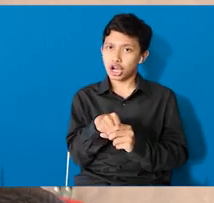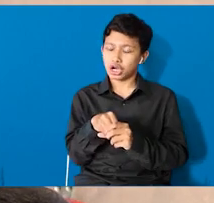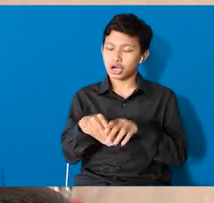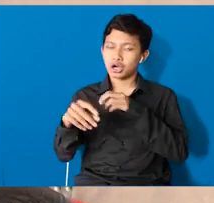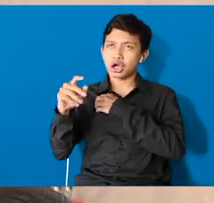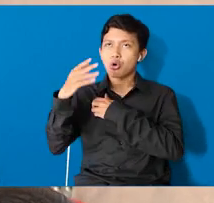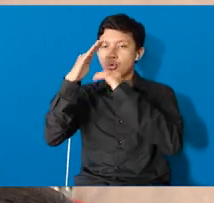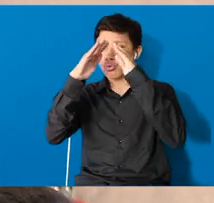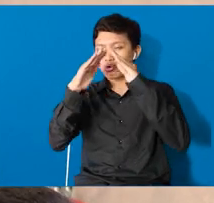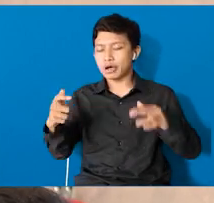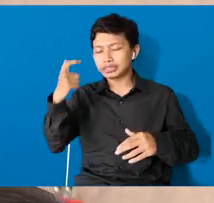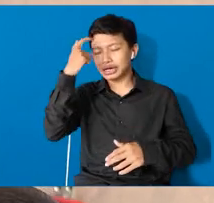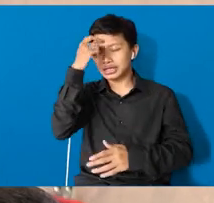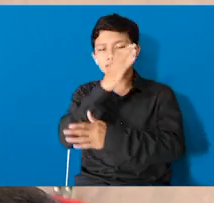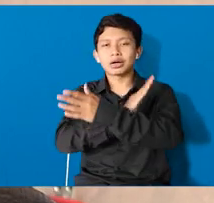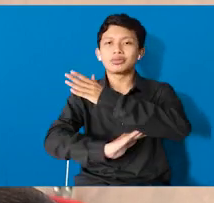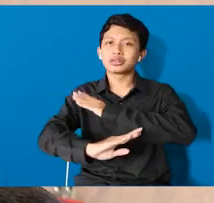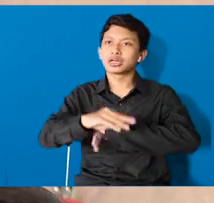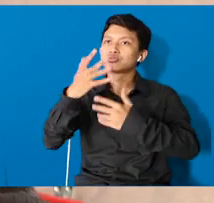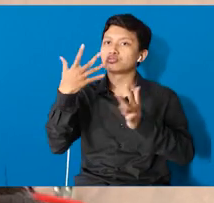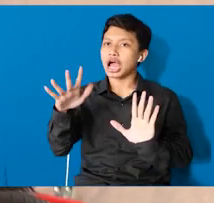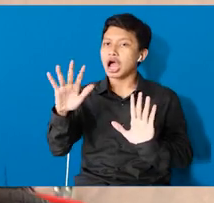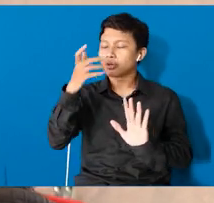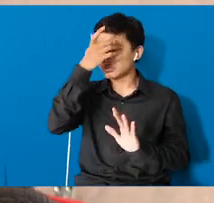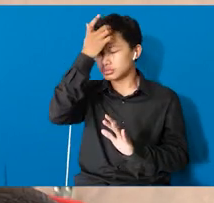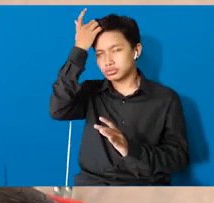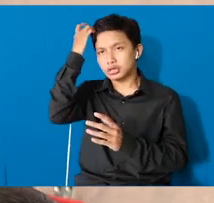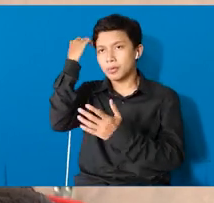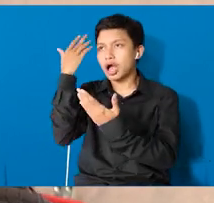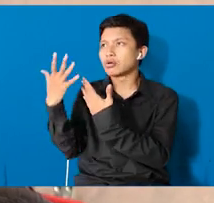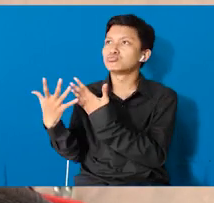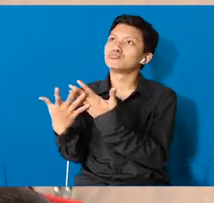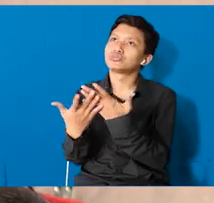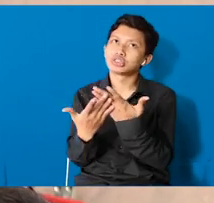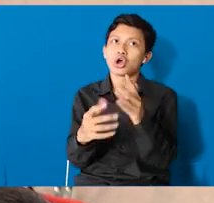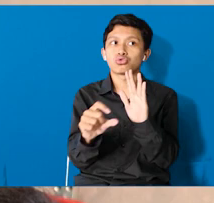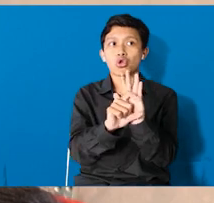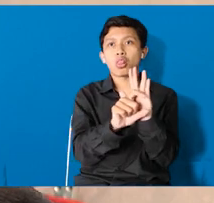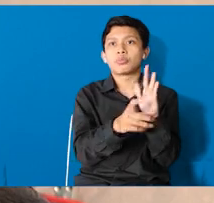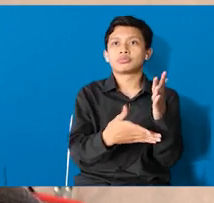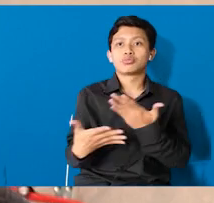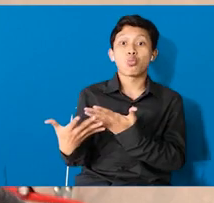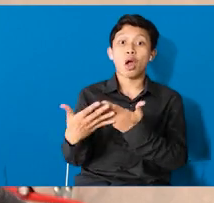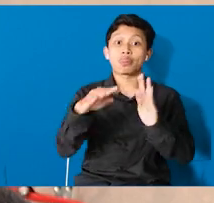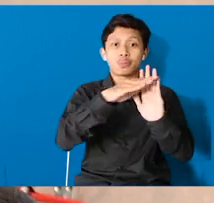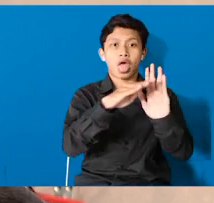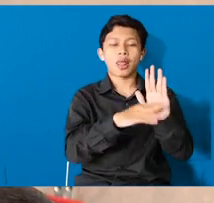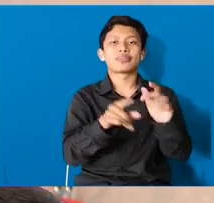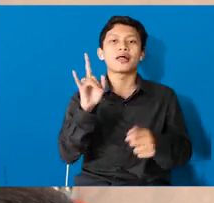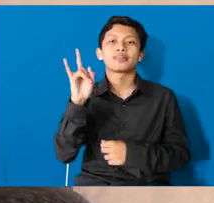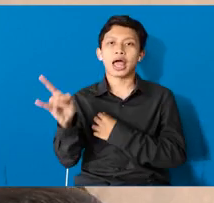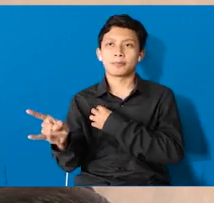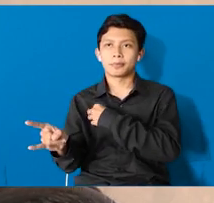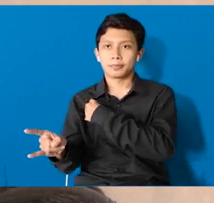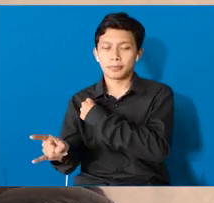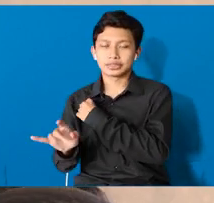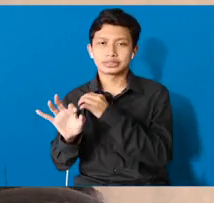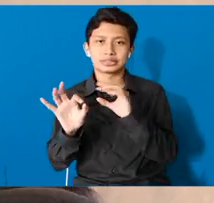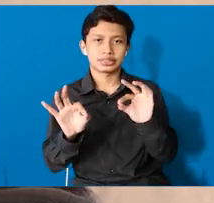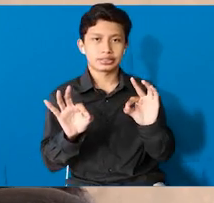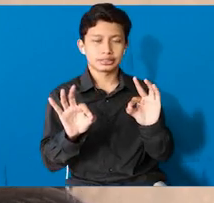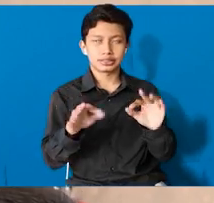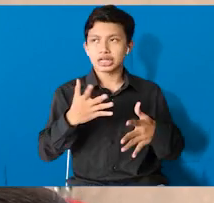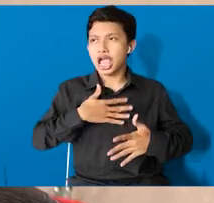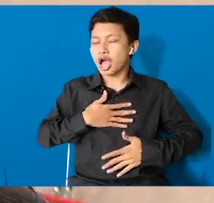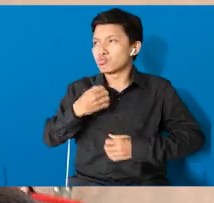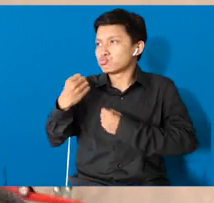posbindu disabilitas. Ada tidak ada biaya, kami tetap membuat jadwal. Ini luar biasa.